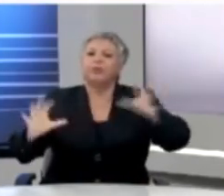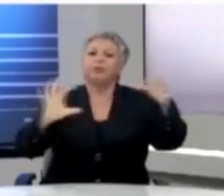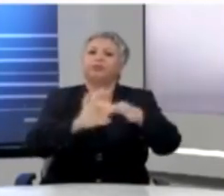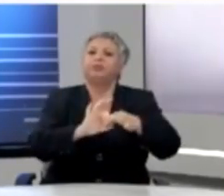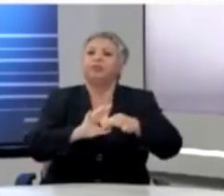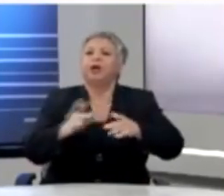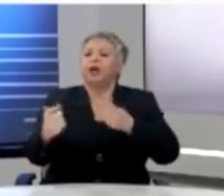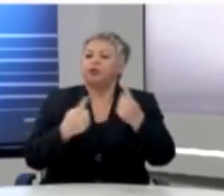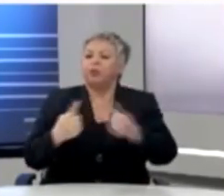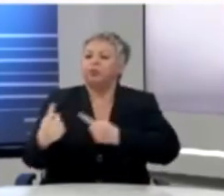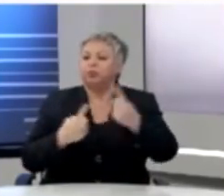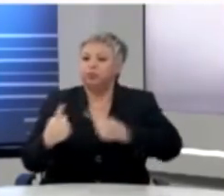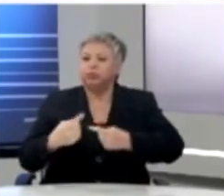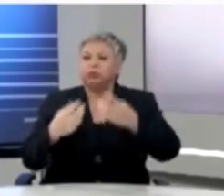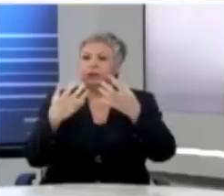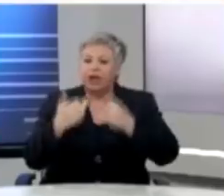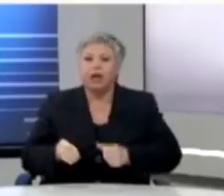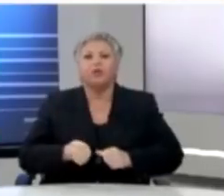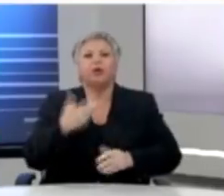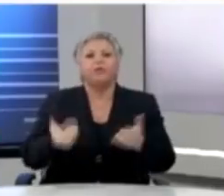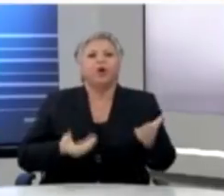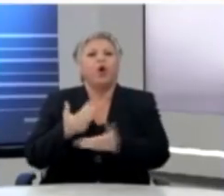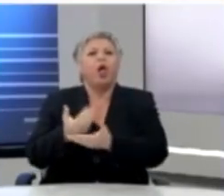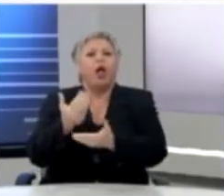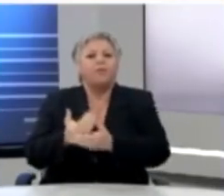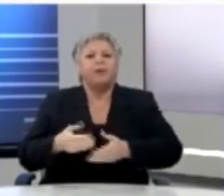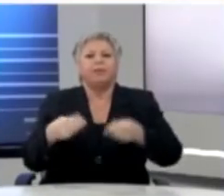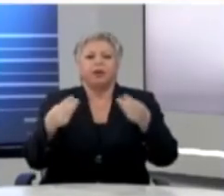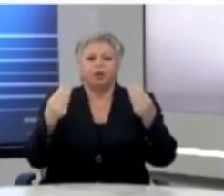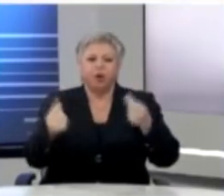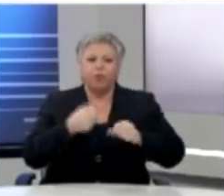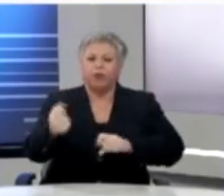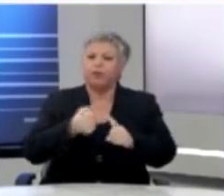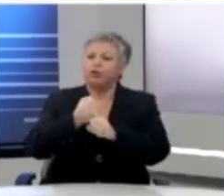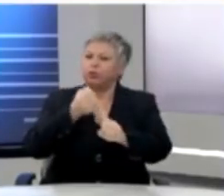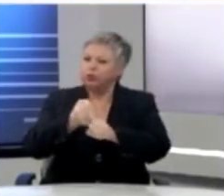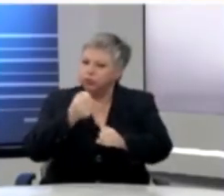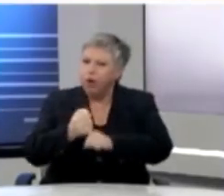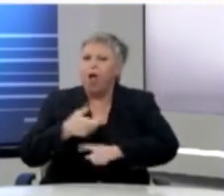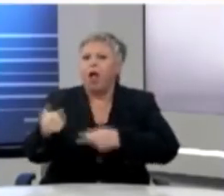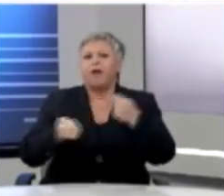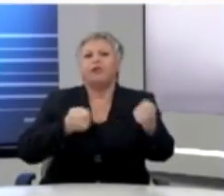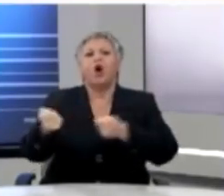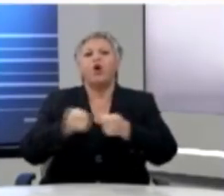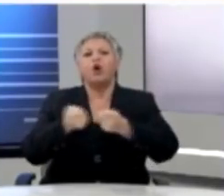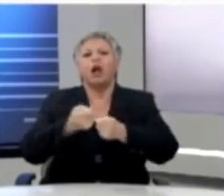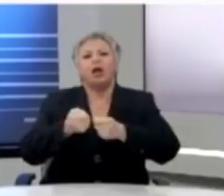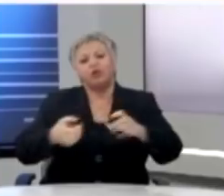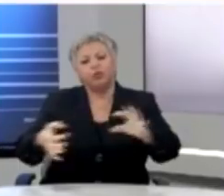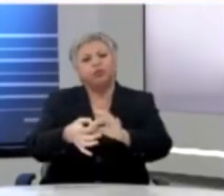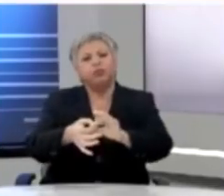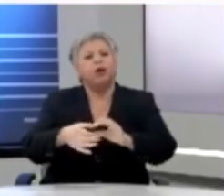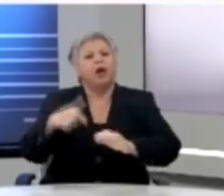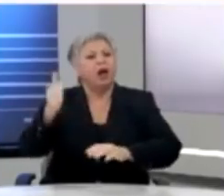αιτήματα, το περιεχόμενο και το σχέδιο της δράσης τους, να οργανώνουν τις απεργιακές ή άλλες κινητοποιήσεις